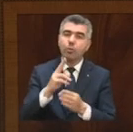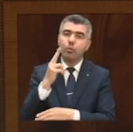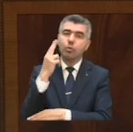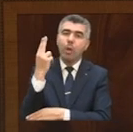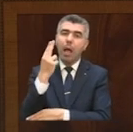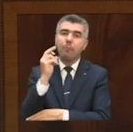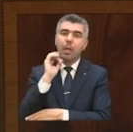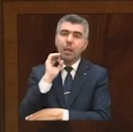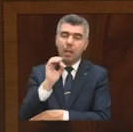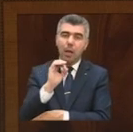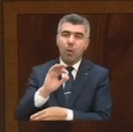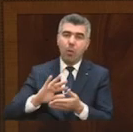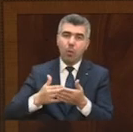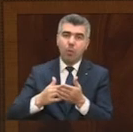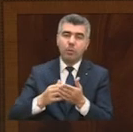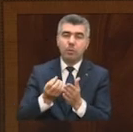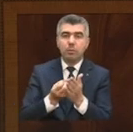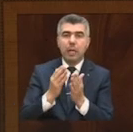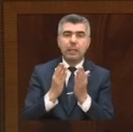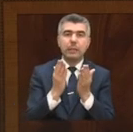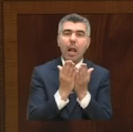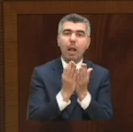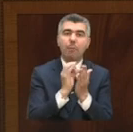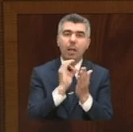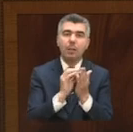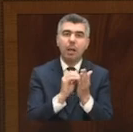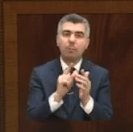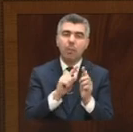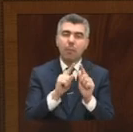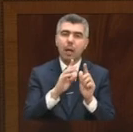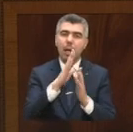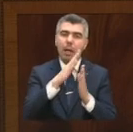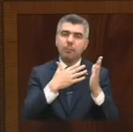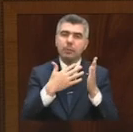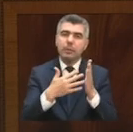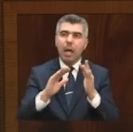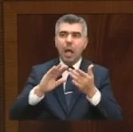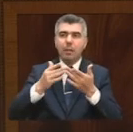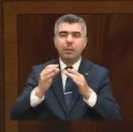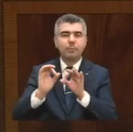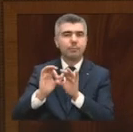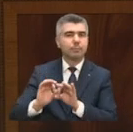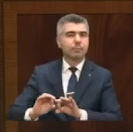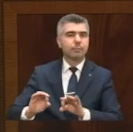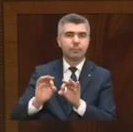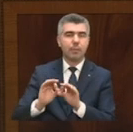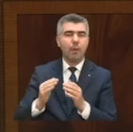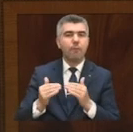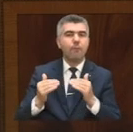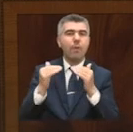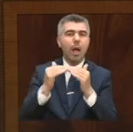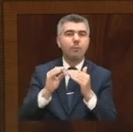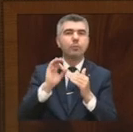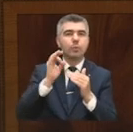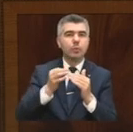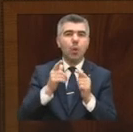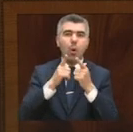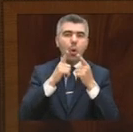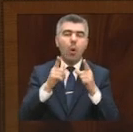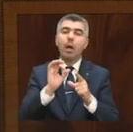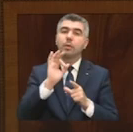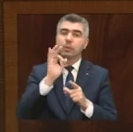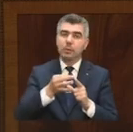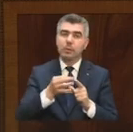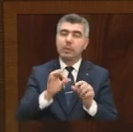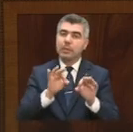حضوريا وعدم الاكتفاء بوضع مخططات نظريه ومنصات الكترونيه وحنا متفقين مع استراتيجيه ديال اللغات لكن